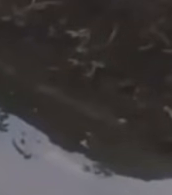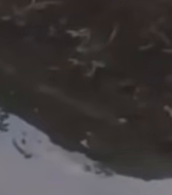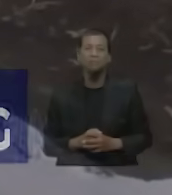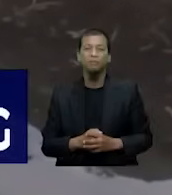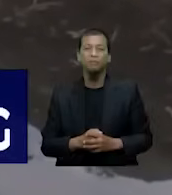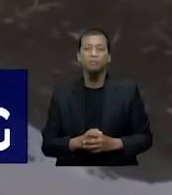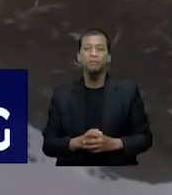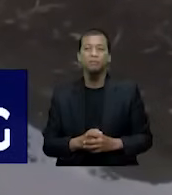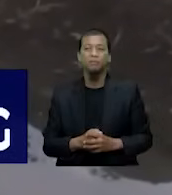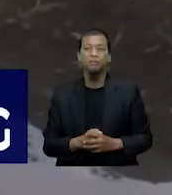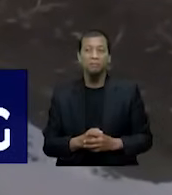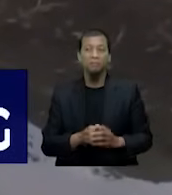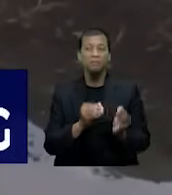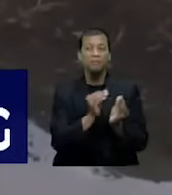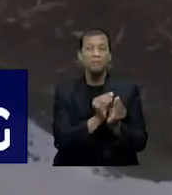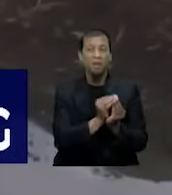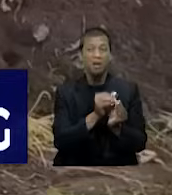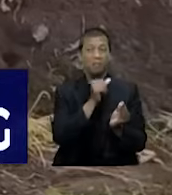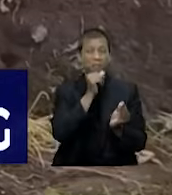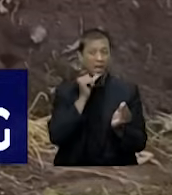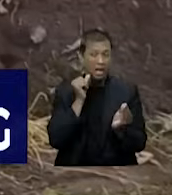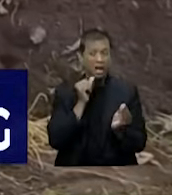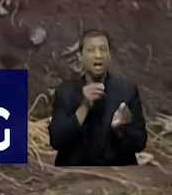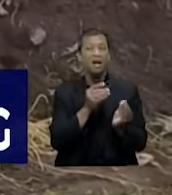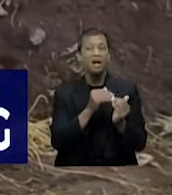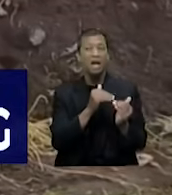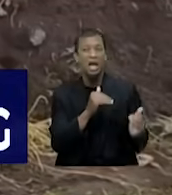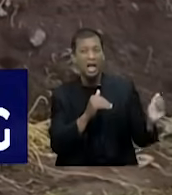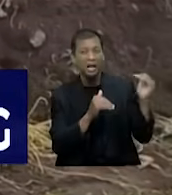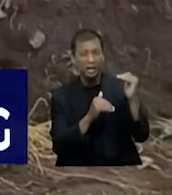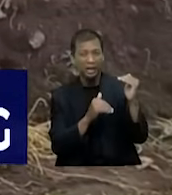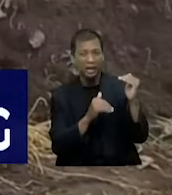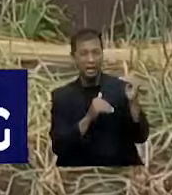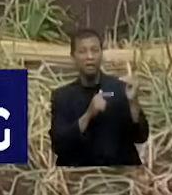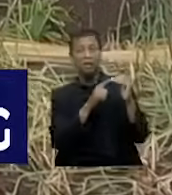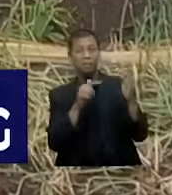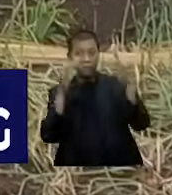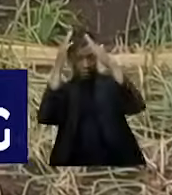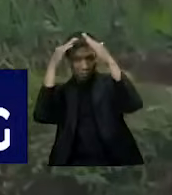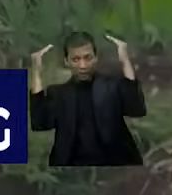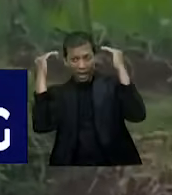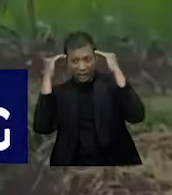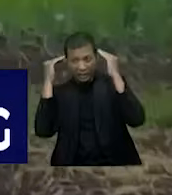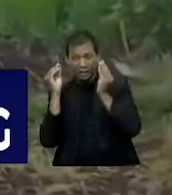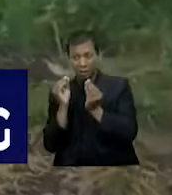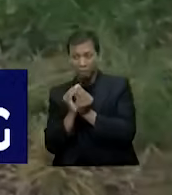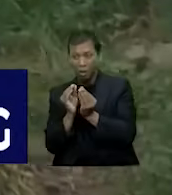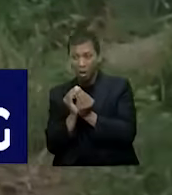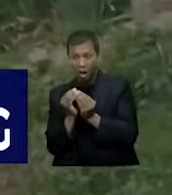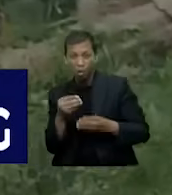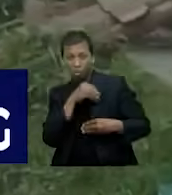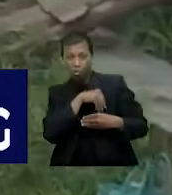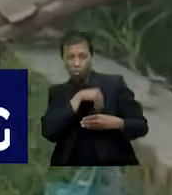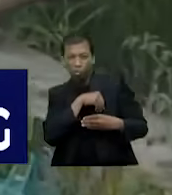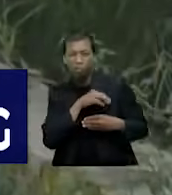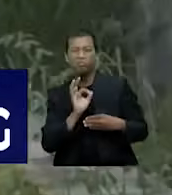Meski harga bawang merah terus naik, namun tidak semua petani bawang merah di Kabupaten Brebes, Jawa Tengah menikmati keuntungan lebih. Pasalnya cuaca yang tidak